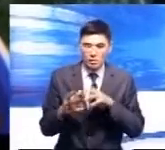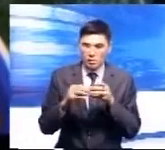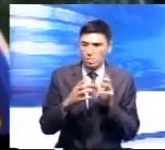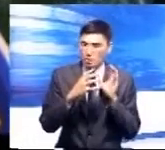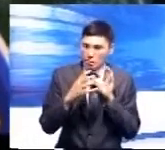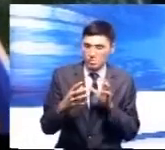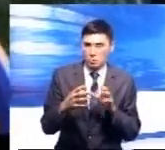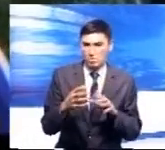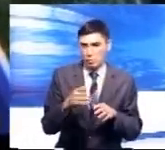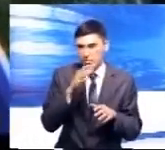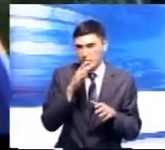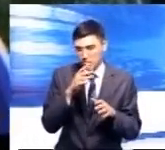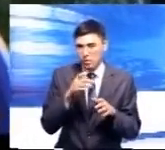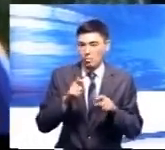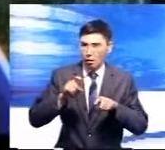простоять на автобусах.